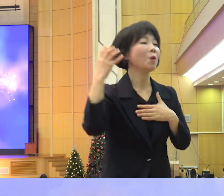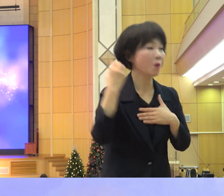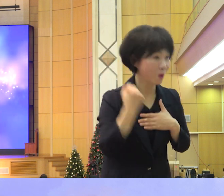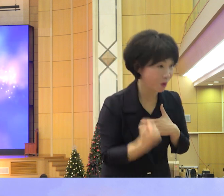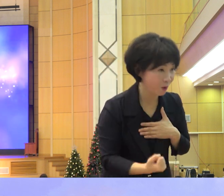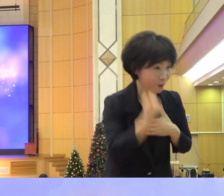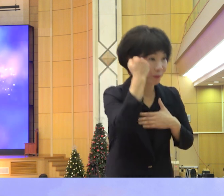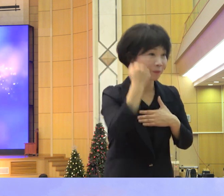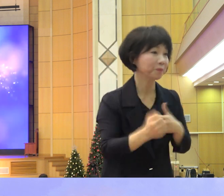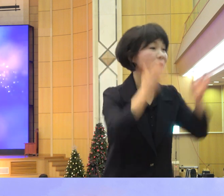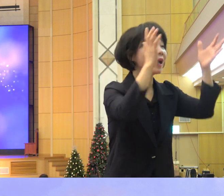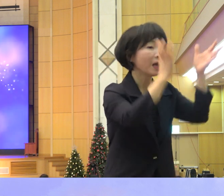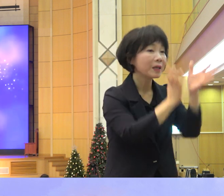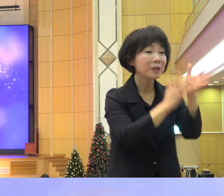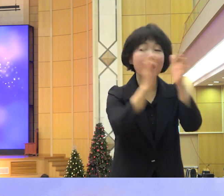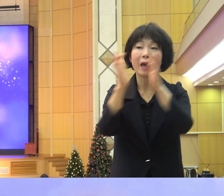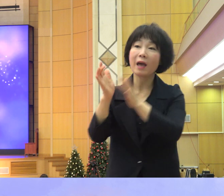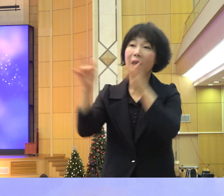이름으로.